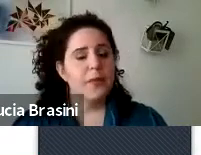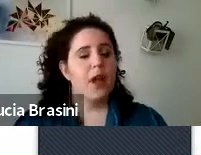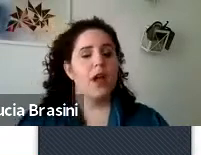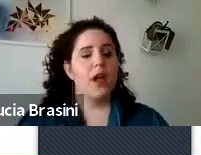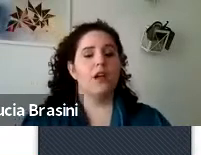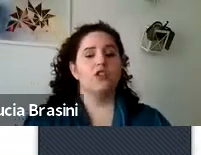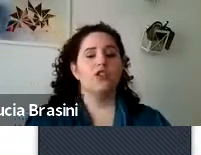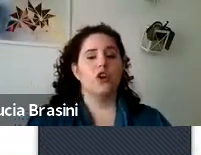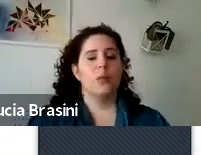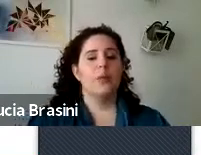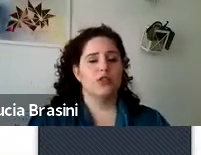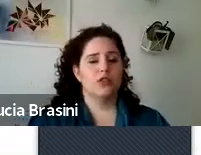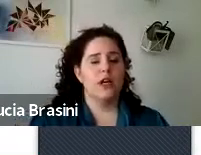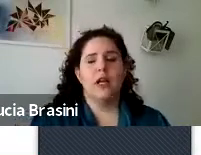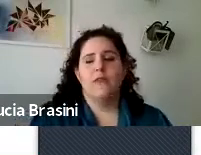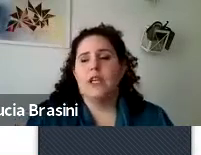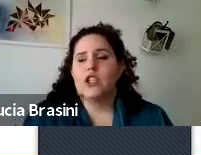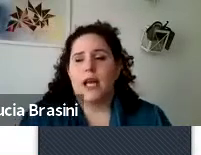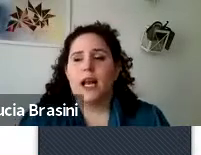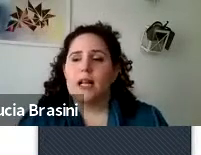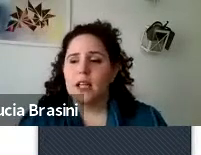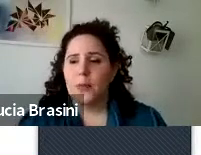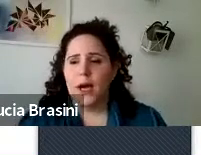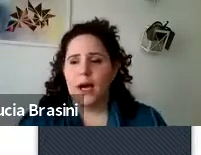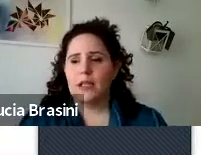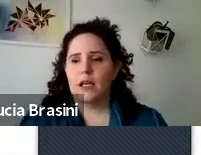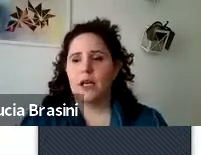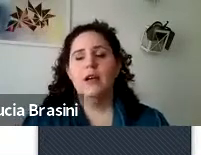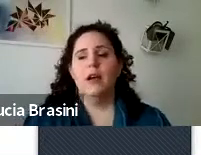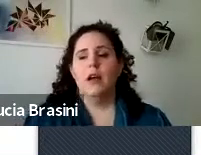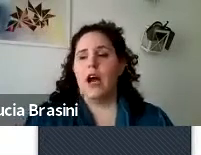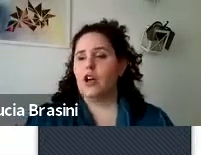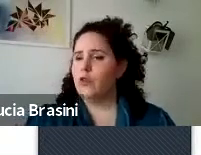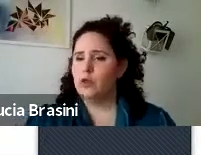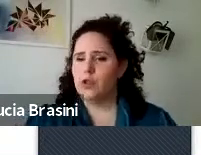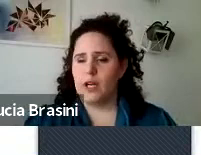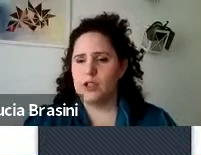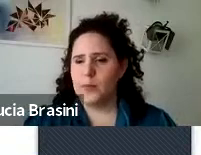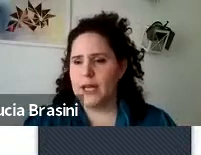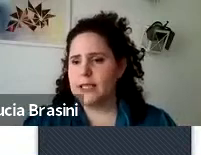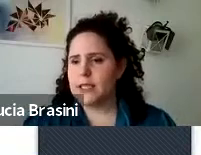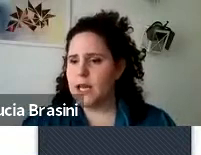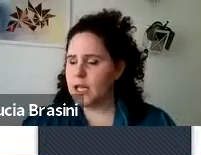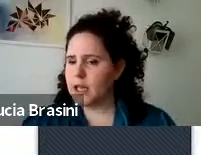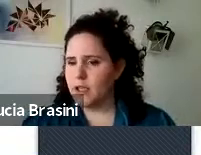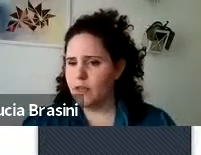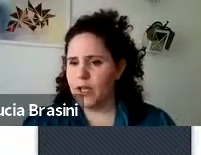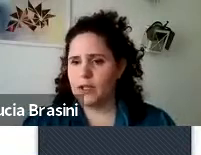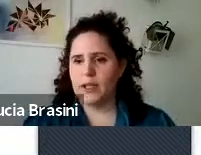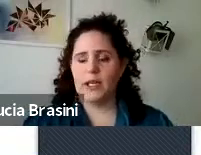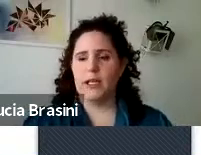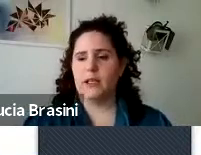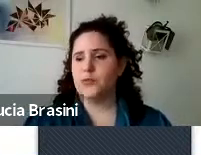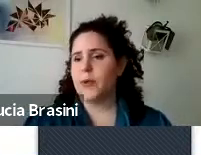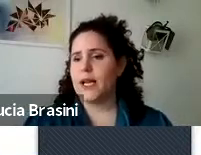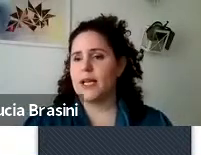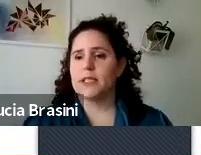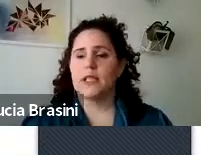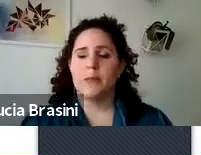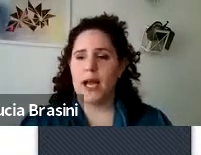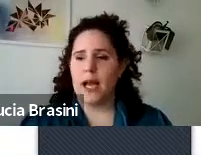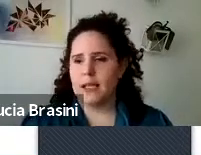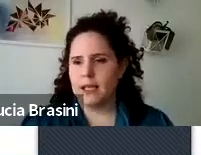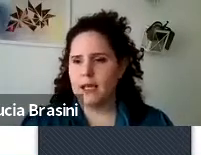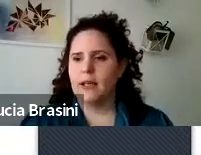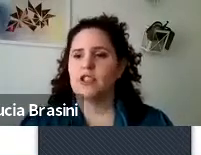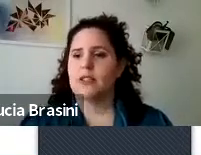altri. Ci sono persone che invece dall'altra parte hanno avuto delle esperienze negative,